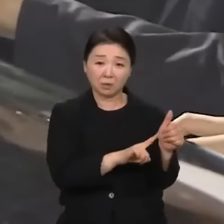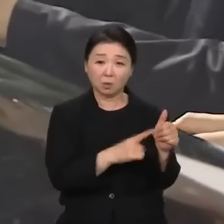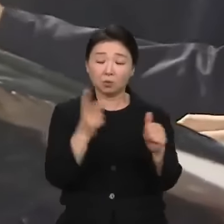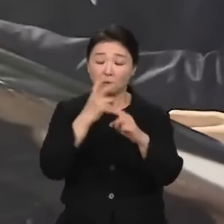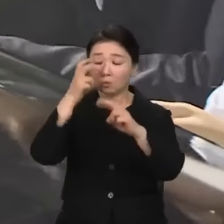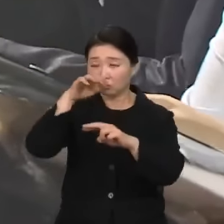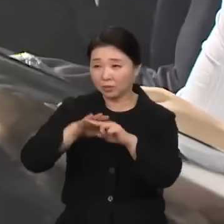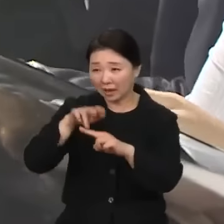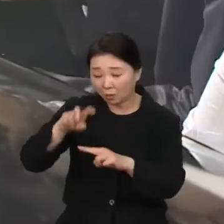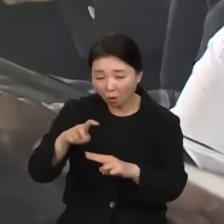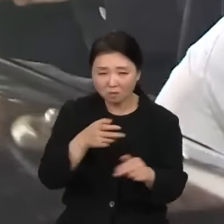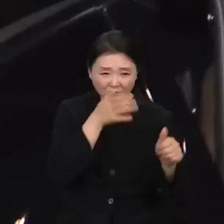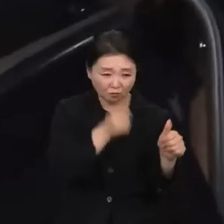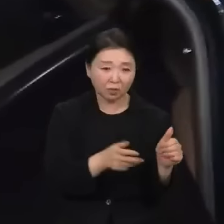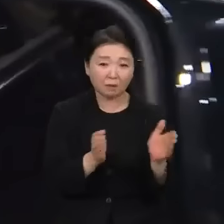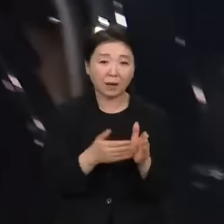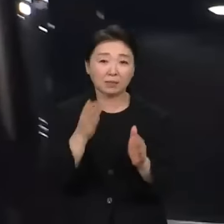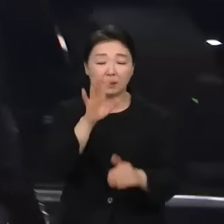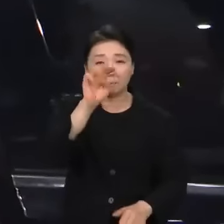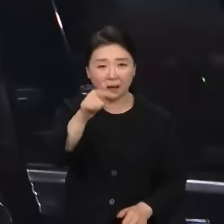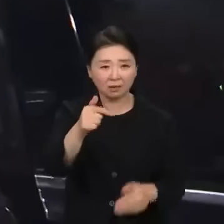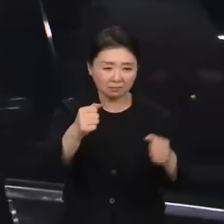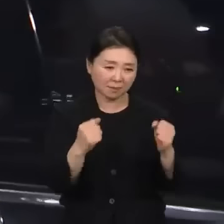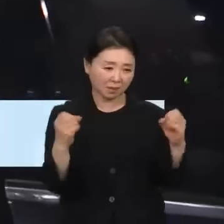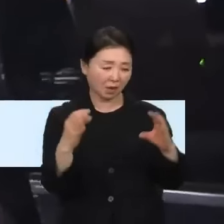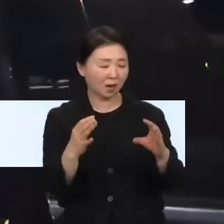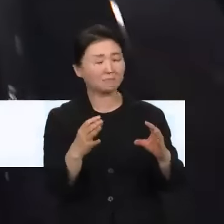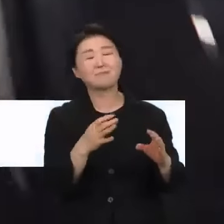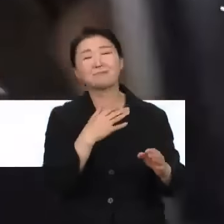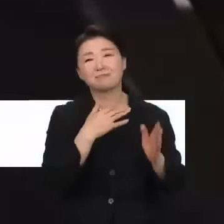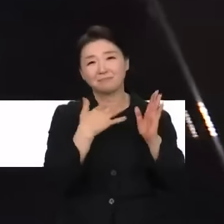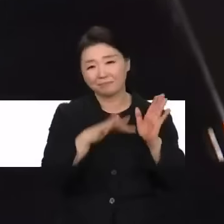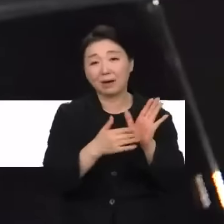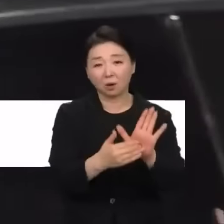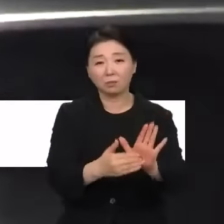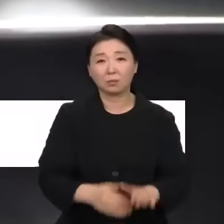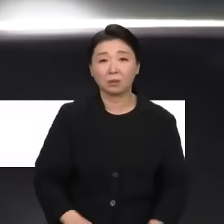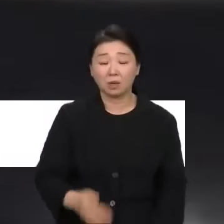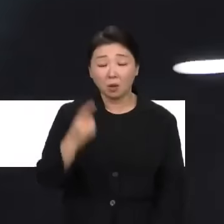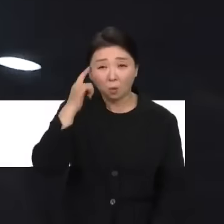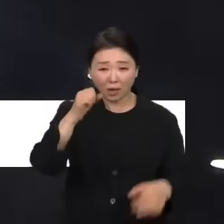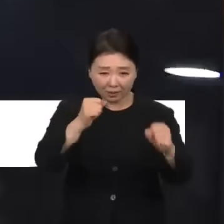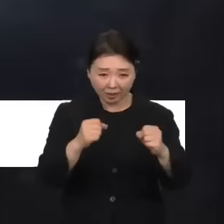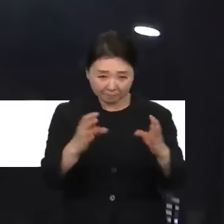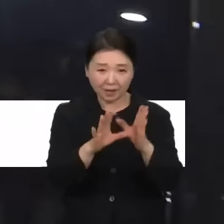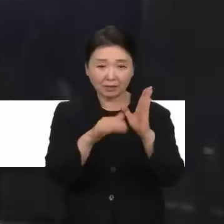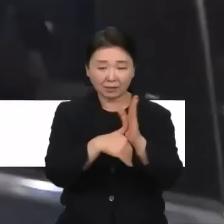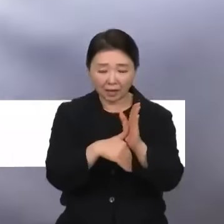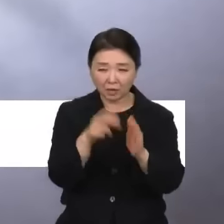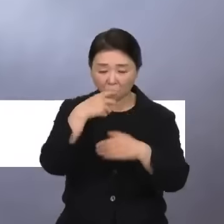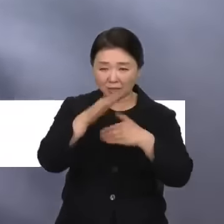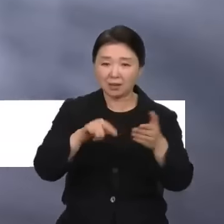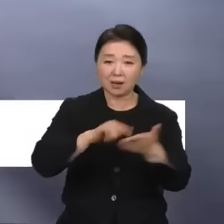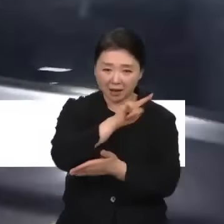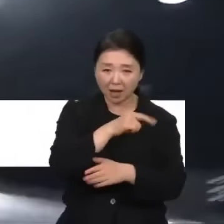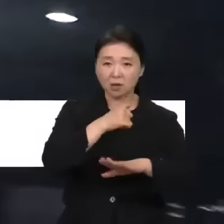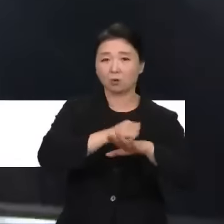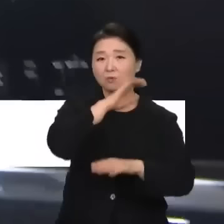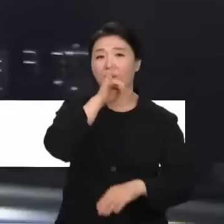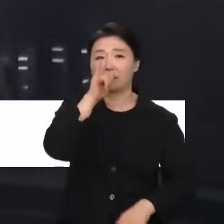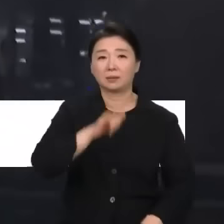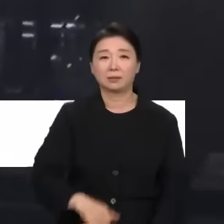여러 차례 요청해도 박 전 단장과의 대질을 거부했습니다. 대지를 하면 조사실을 나가겠다며 강하게 반발한 걸로